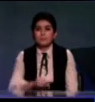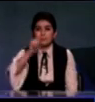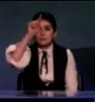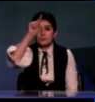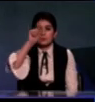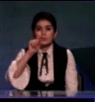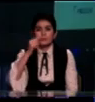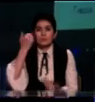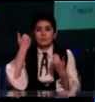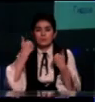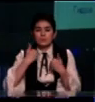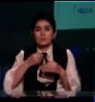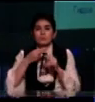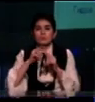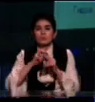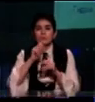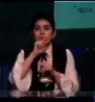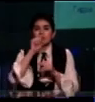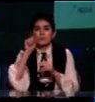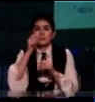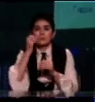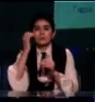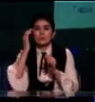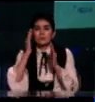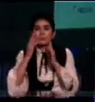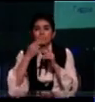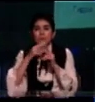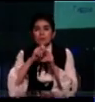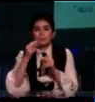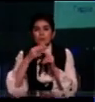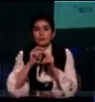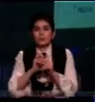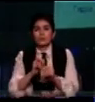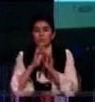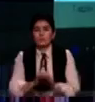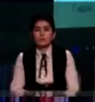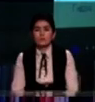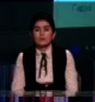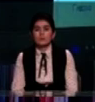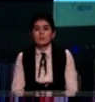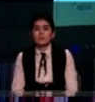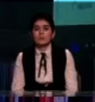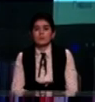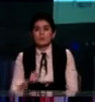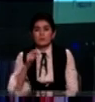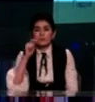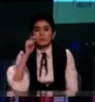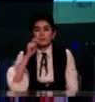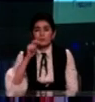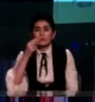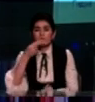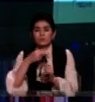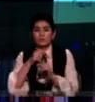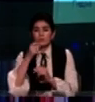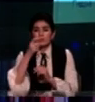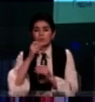по всему телу и перемыкается между собой горизонтальными кольцами. Дождевой червь, кольчатые